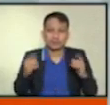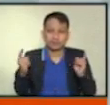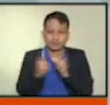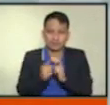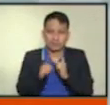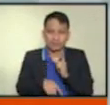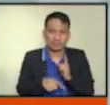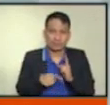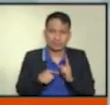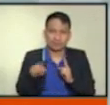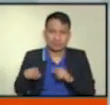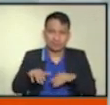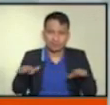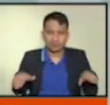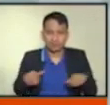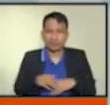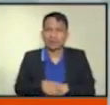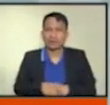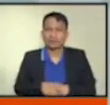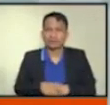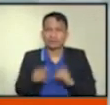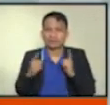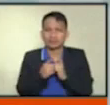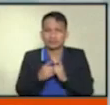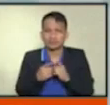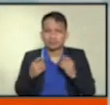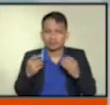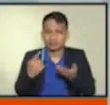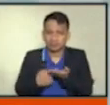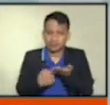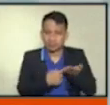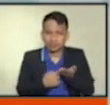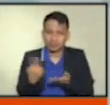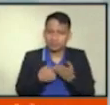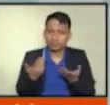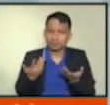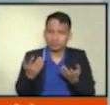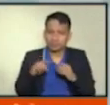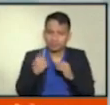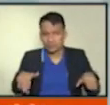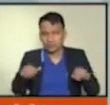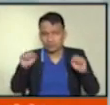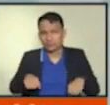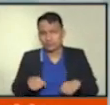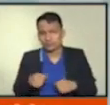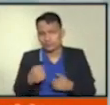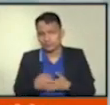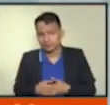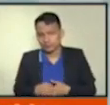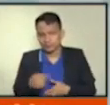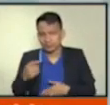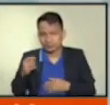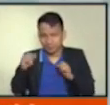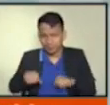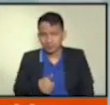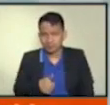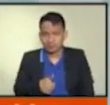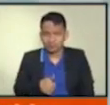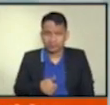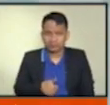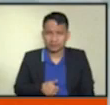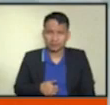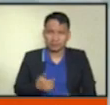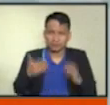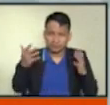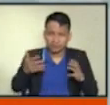na lang kay Mister alang-alang sa mga anak ninyo at pag-usapan niyo na ito yung problema niyo? Pwede? Pwede po. Sige ma'am. Pwede kayo pumunta dito tomorrow.